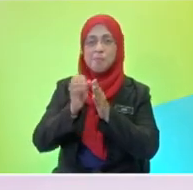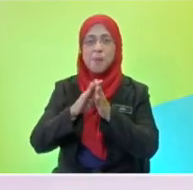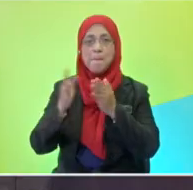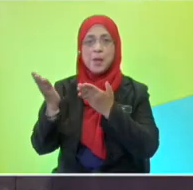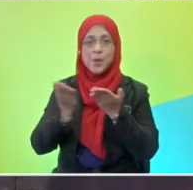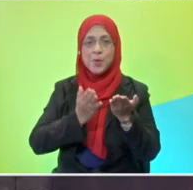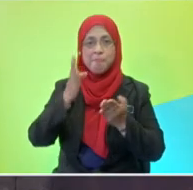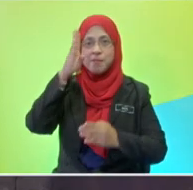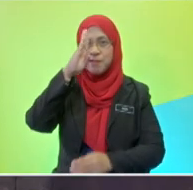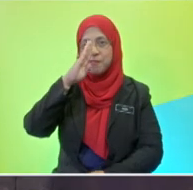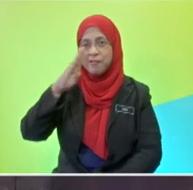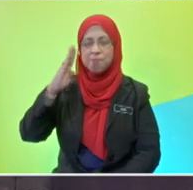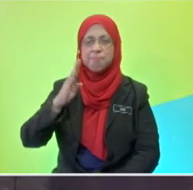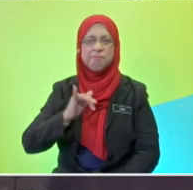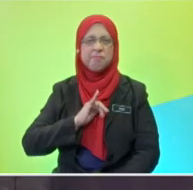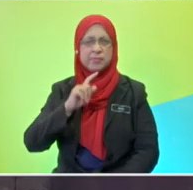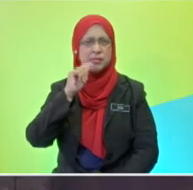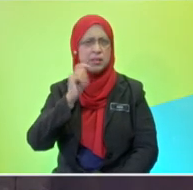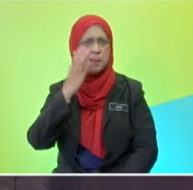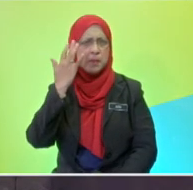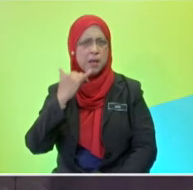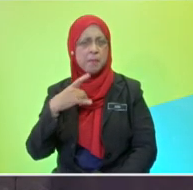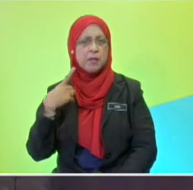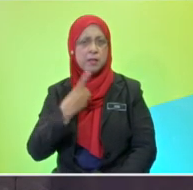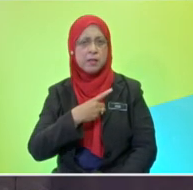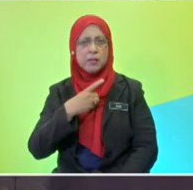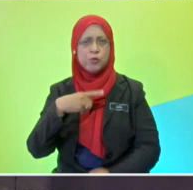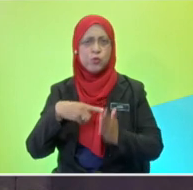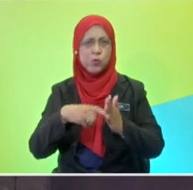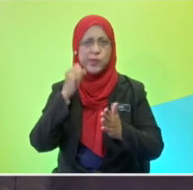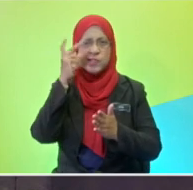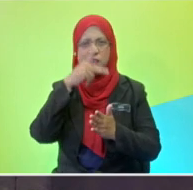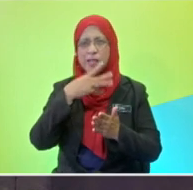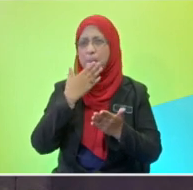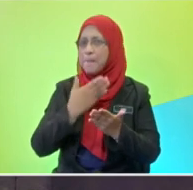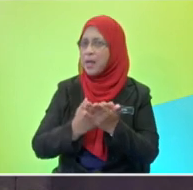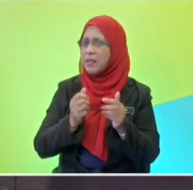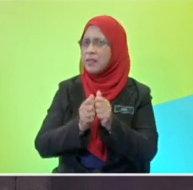Baiklah Kenapa kita perlu beradab dengan Jiran kita penting